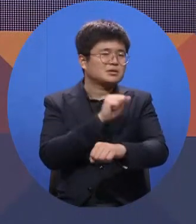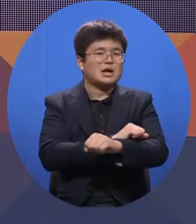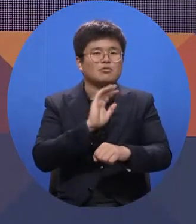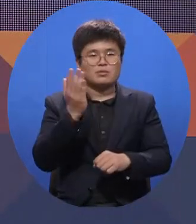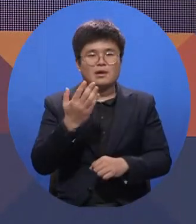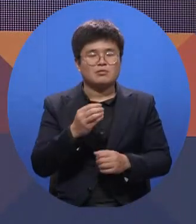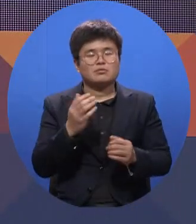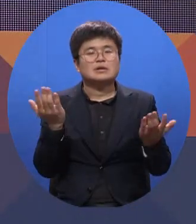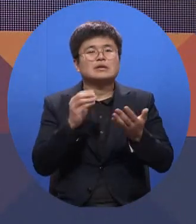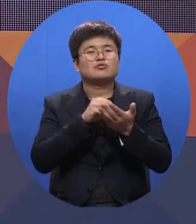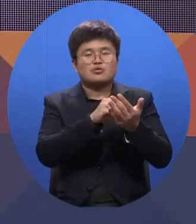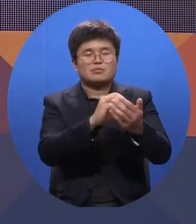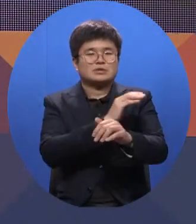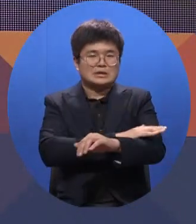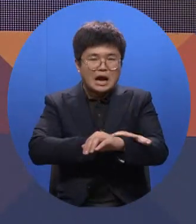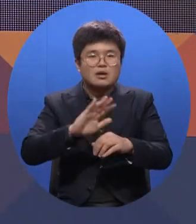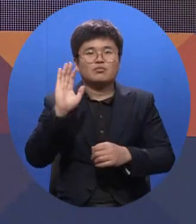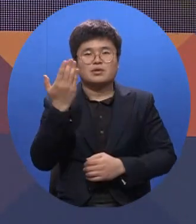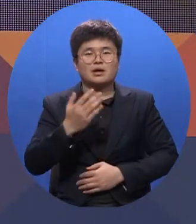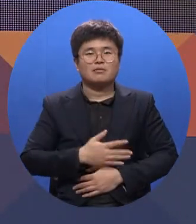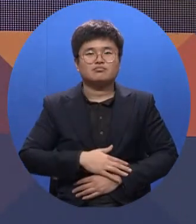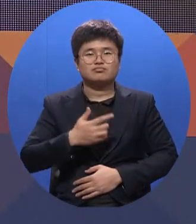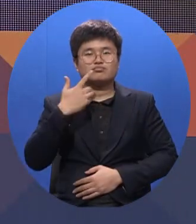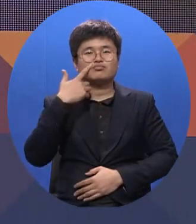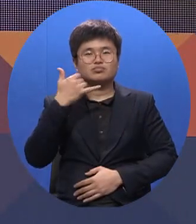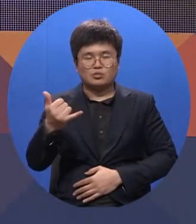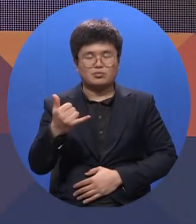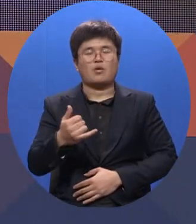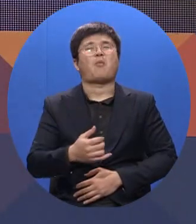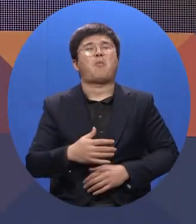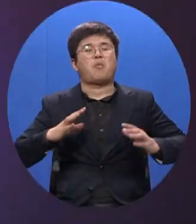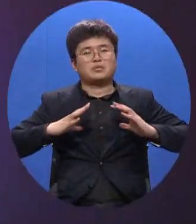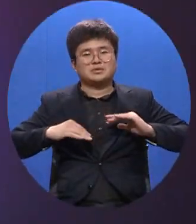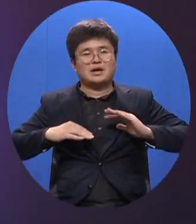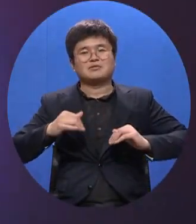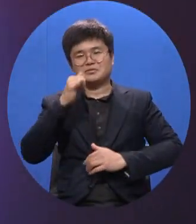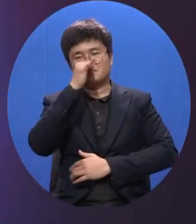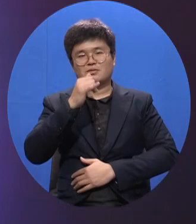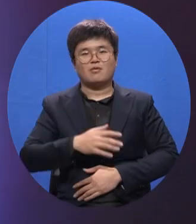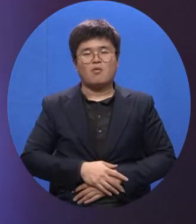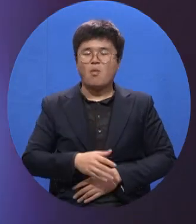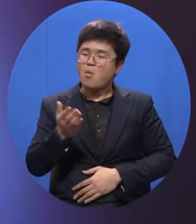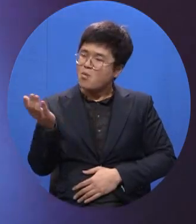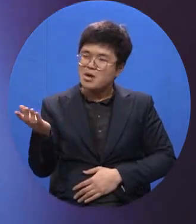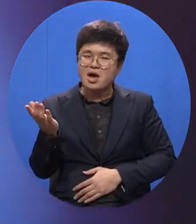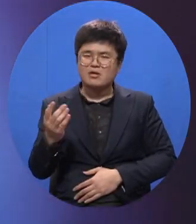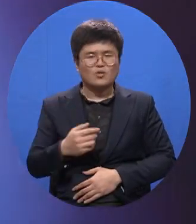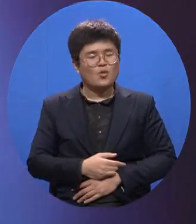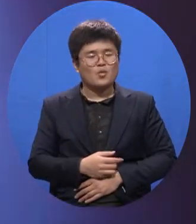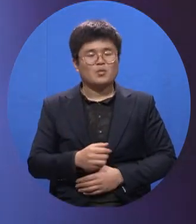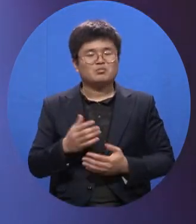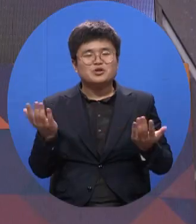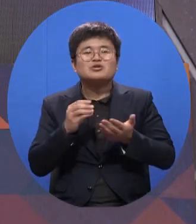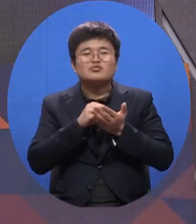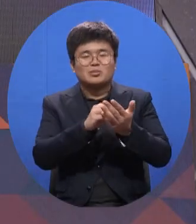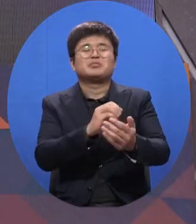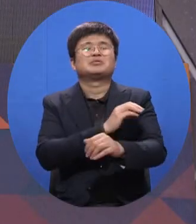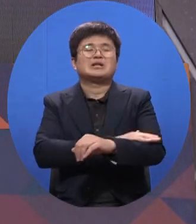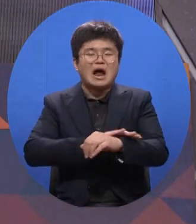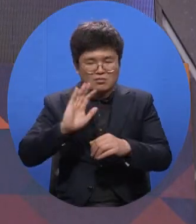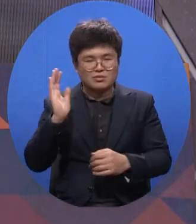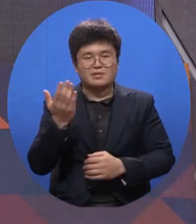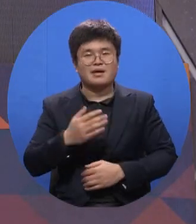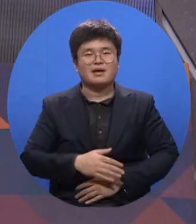취업 너무 절대 따 부모님 또 대기 자랑스러워 하시는 거예요 아 얘는 정말 취업이 잘 땐 내에